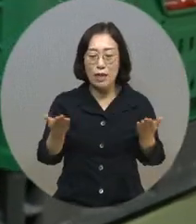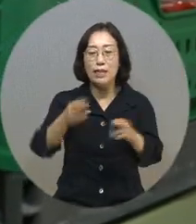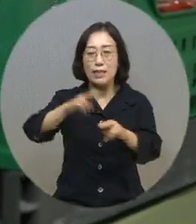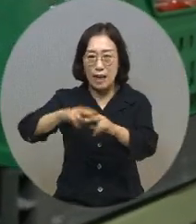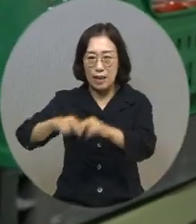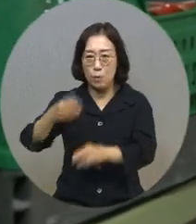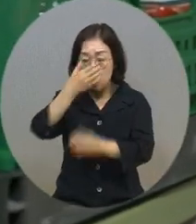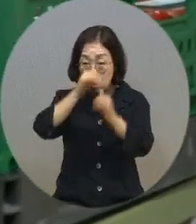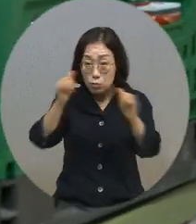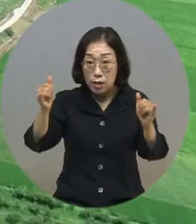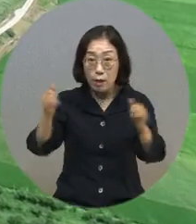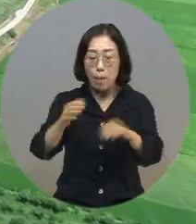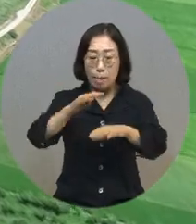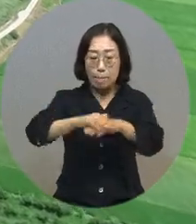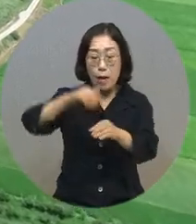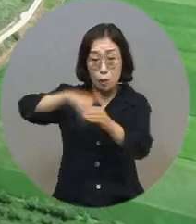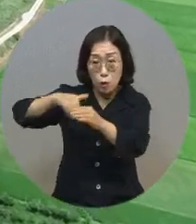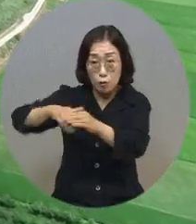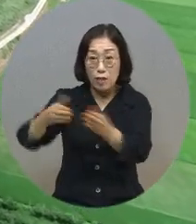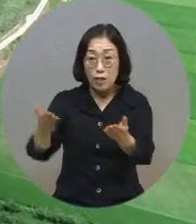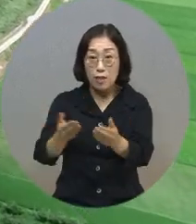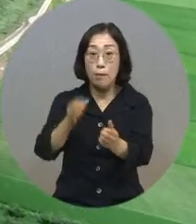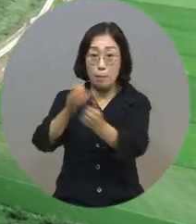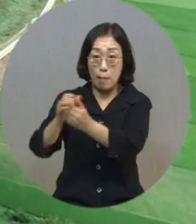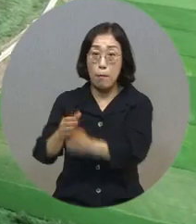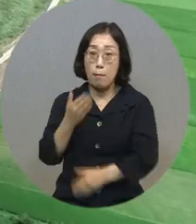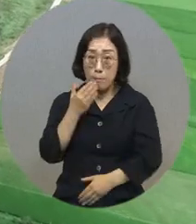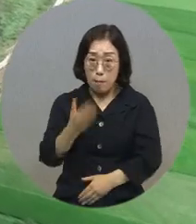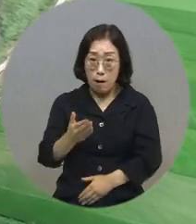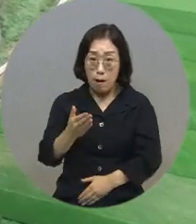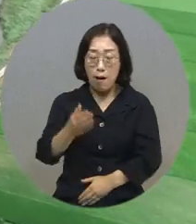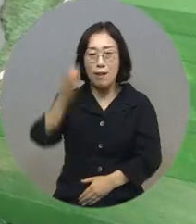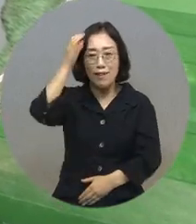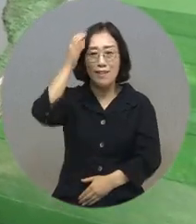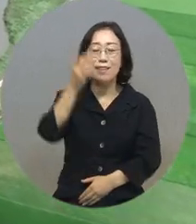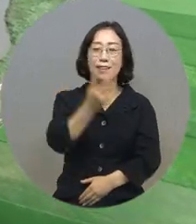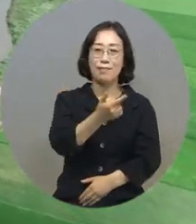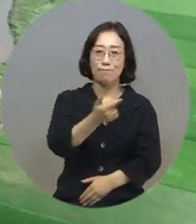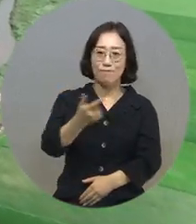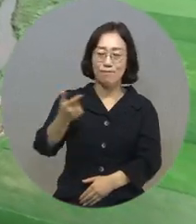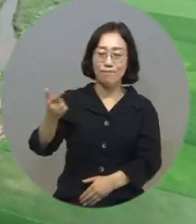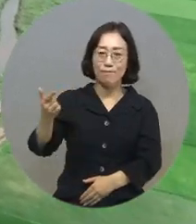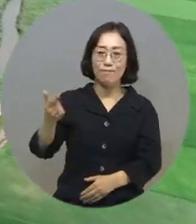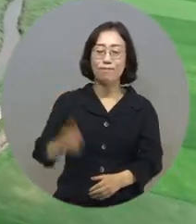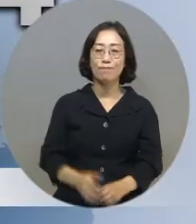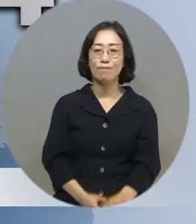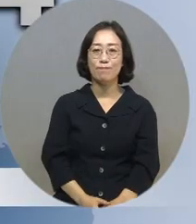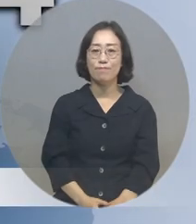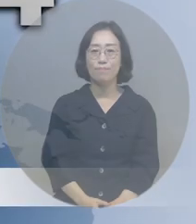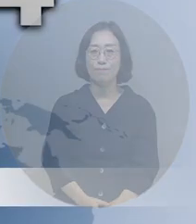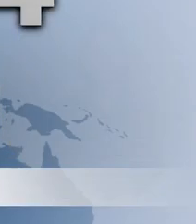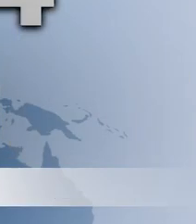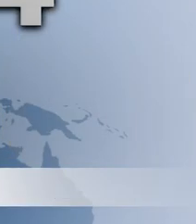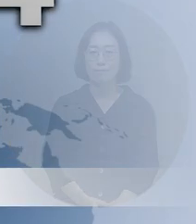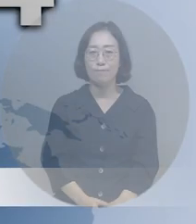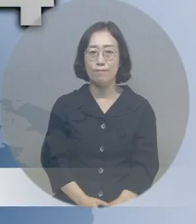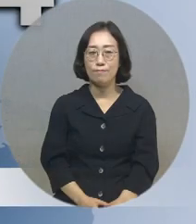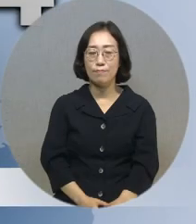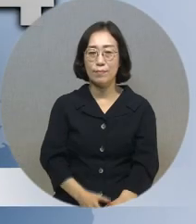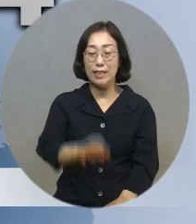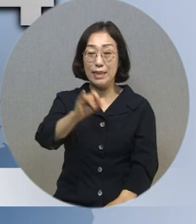육성을 통해 농업분야 발전까지 이어질 것으로 기대됩니다 복지 저원 방송 김영준입니다 전북